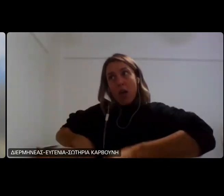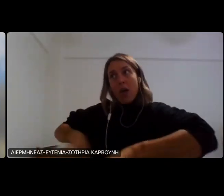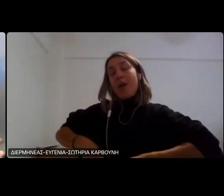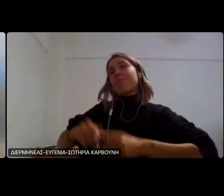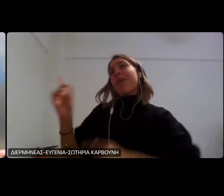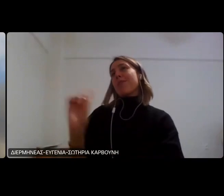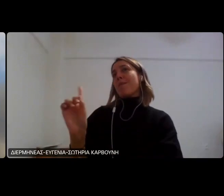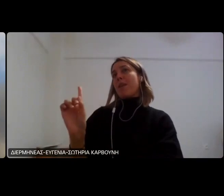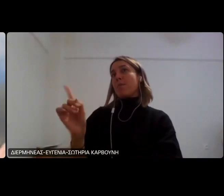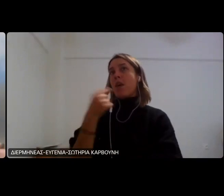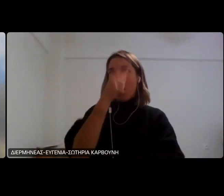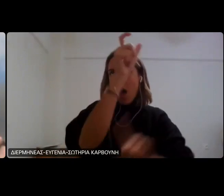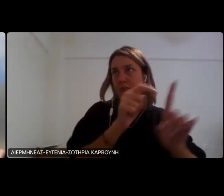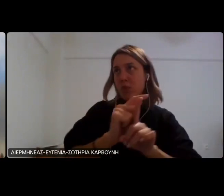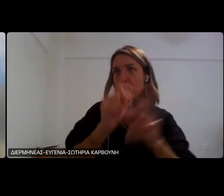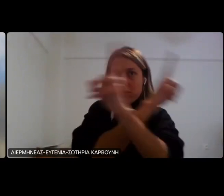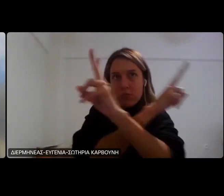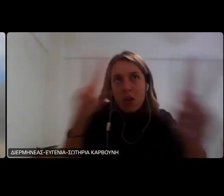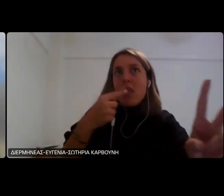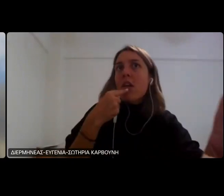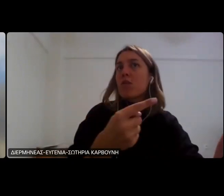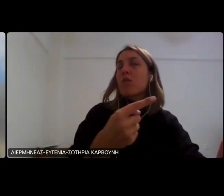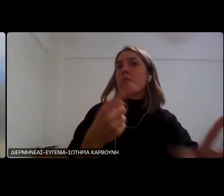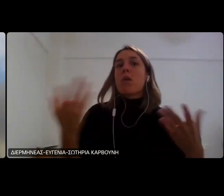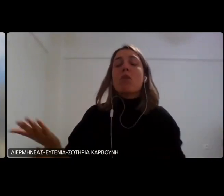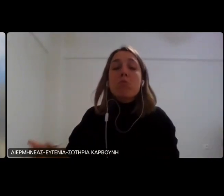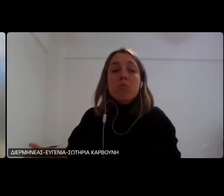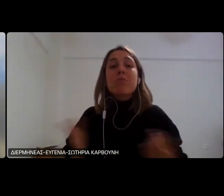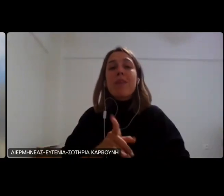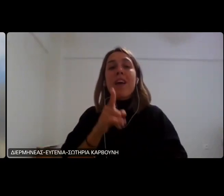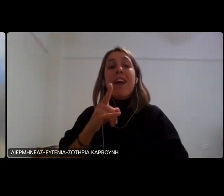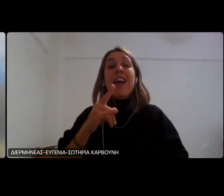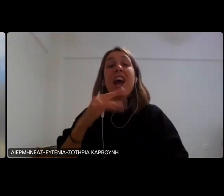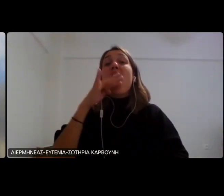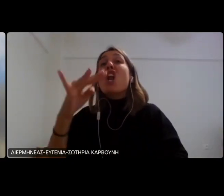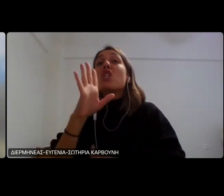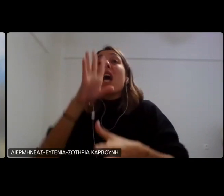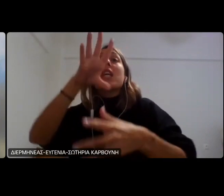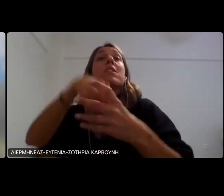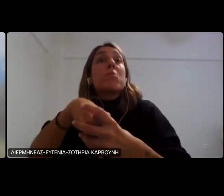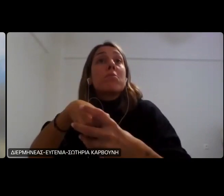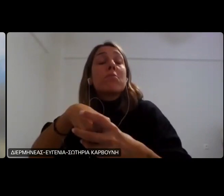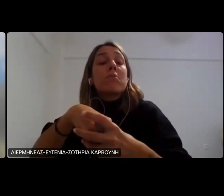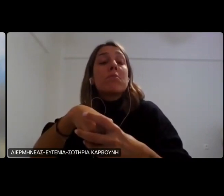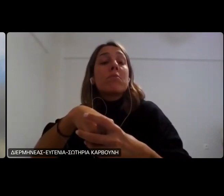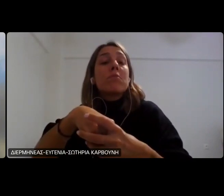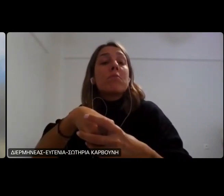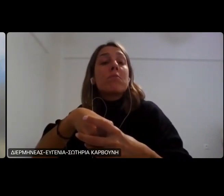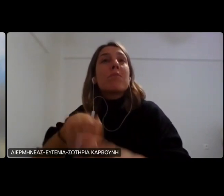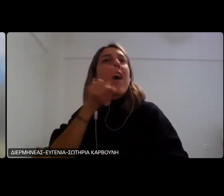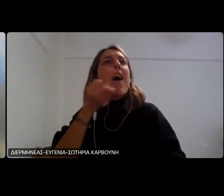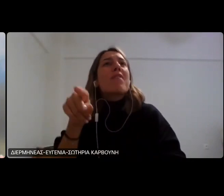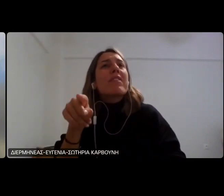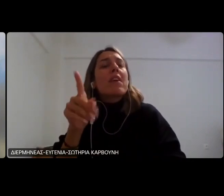πλην σαφώς, το είπε κιόλας, δηλαδή δεν το υπονόησε, το είπε ξεκάθαρα, ότι αυτή η γλώσσα συμπεριληπτική, η οποία περιλαμβάνει